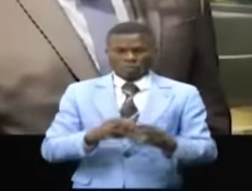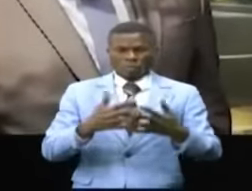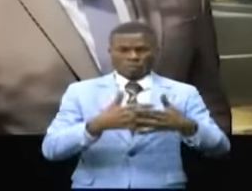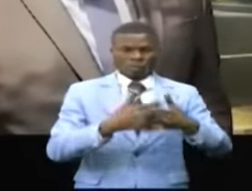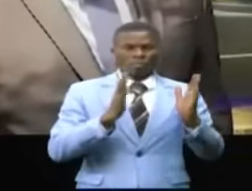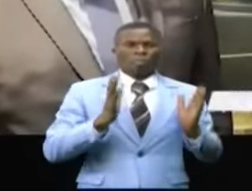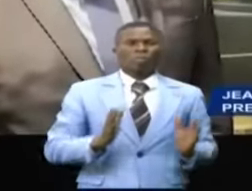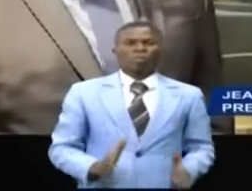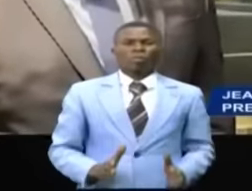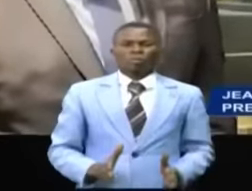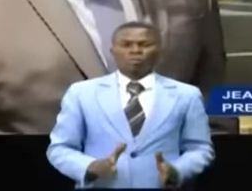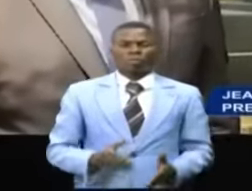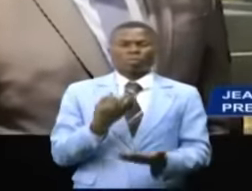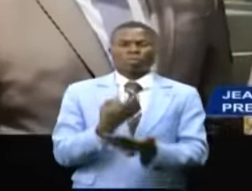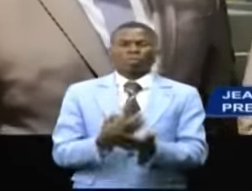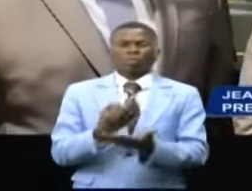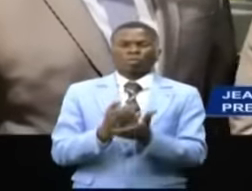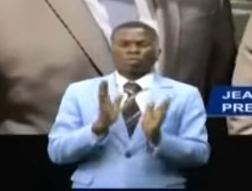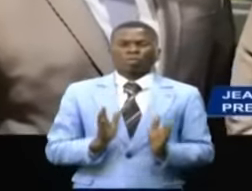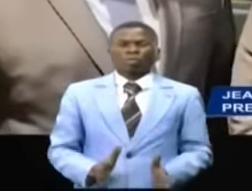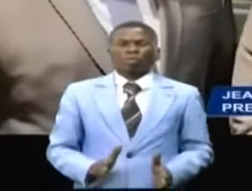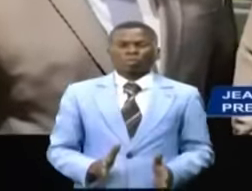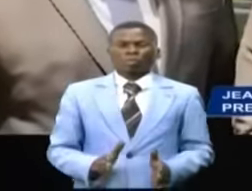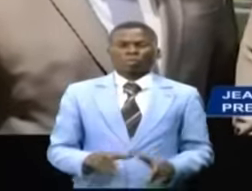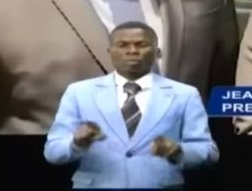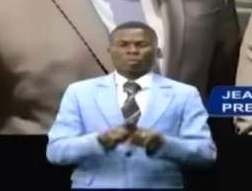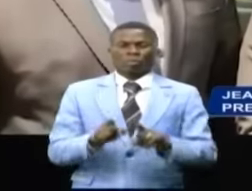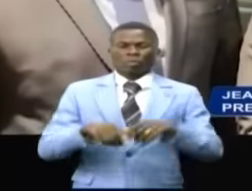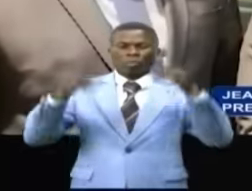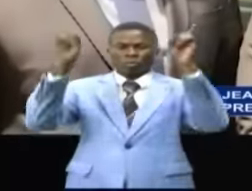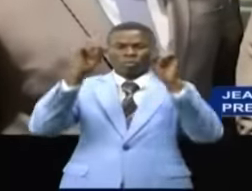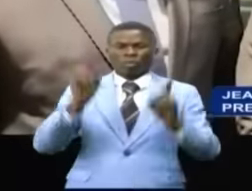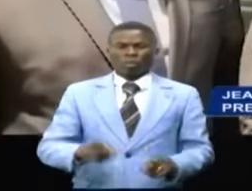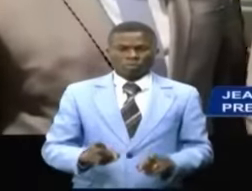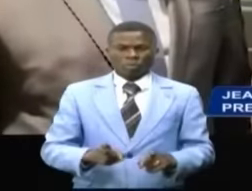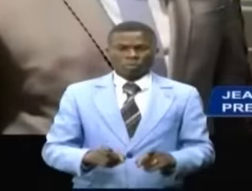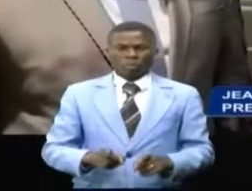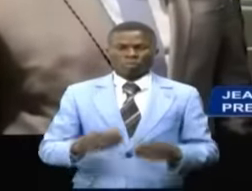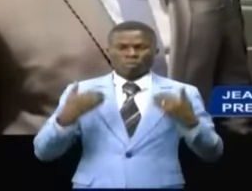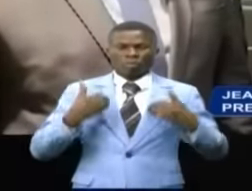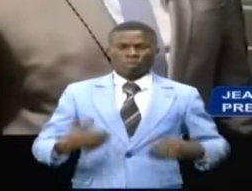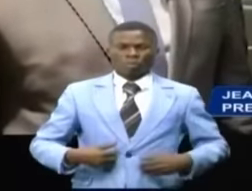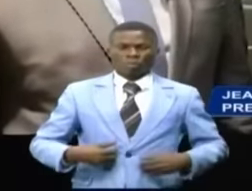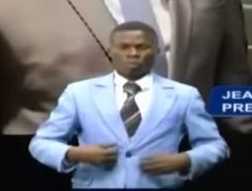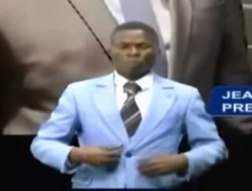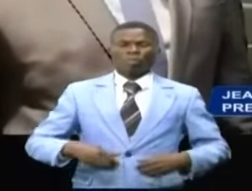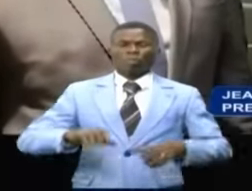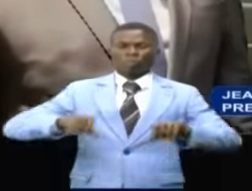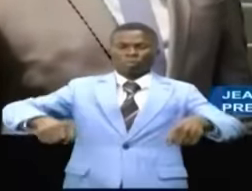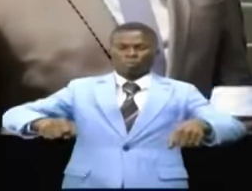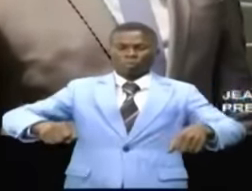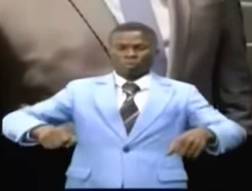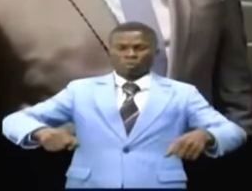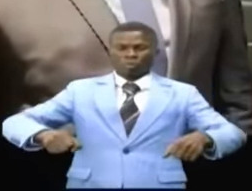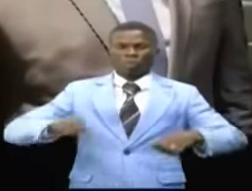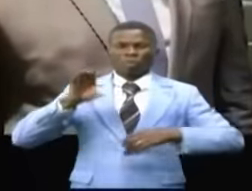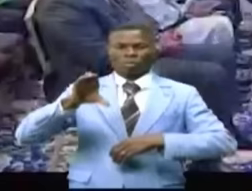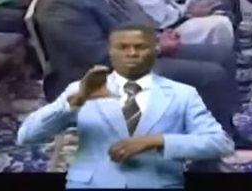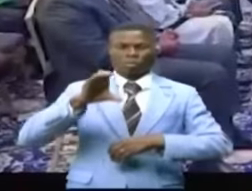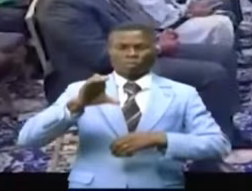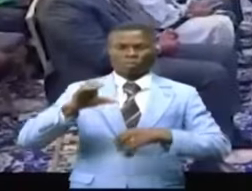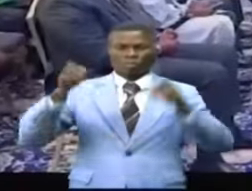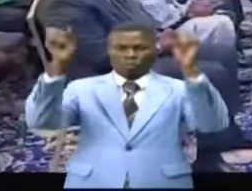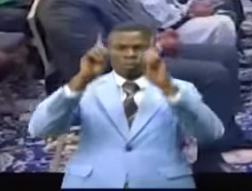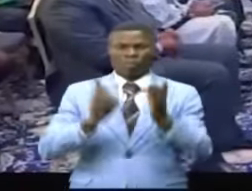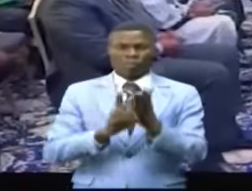partenaires financiers. Comme l'African Finance Corporation ou la BAD, la Banque africaine de développement.